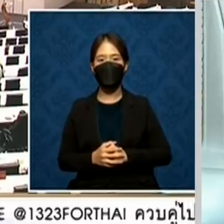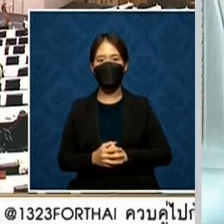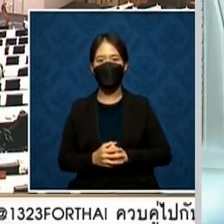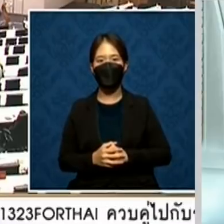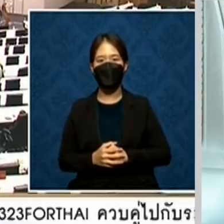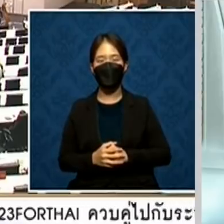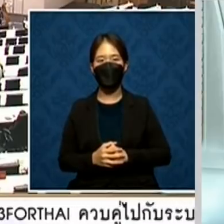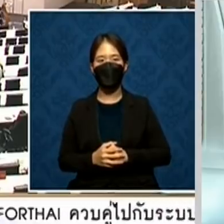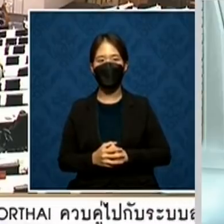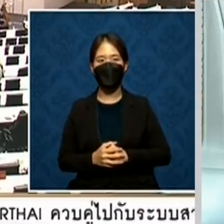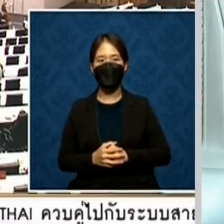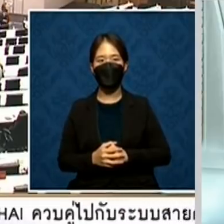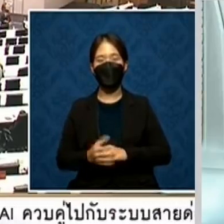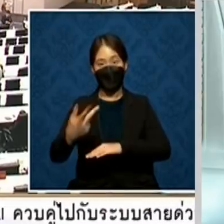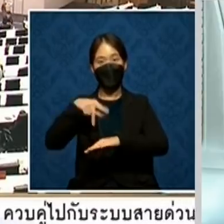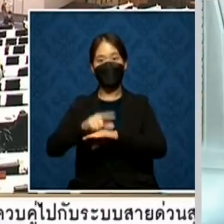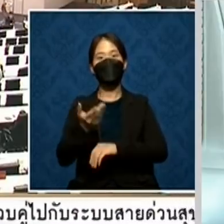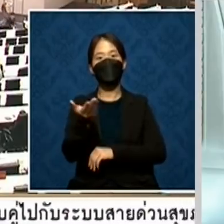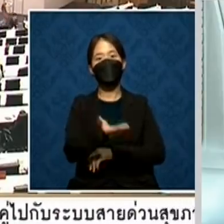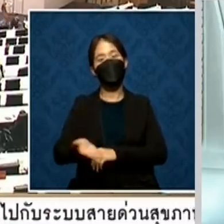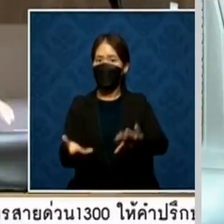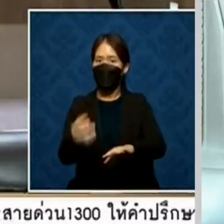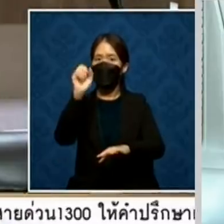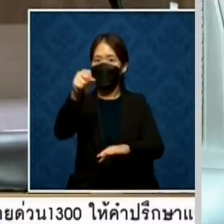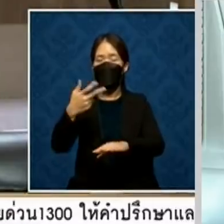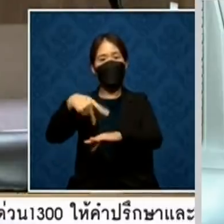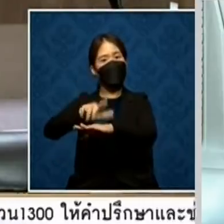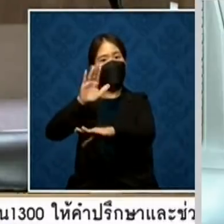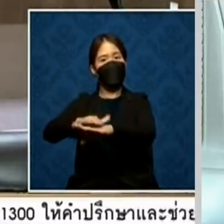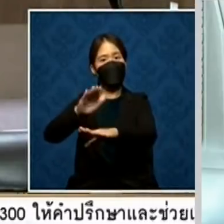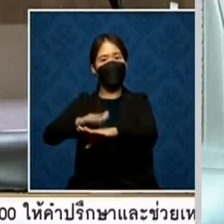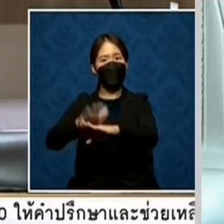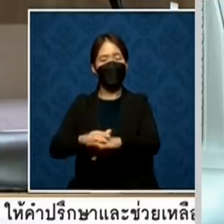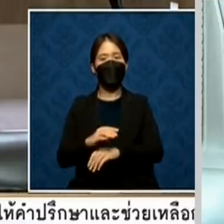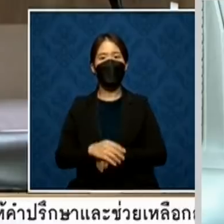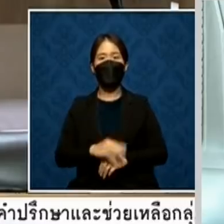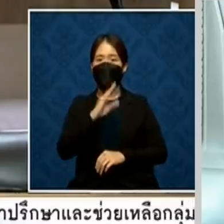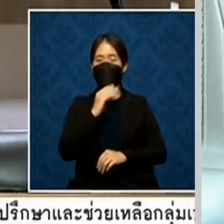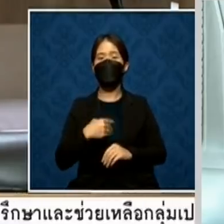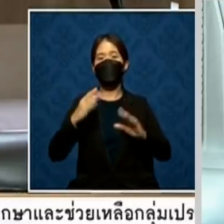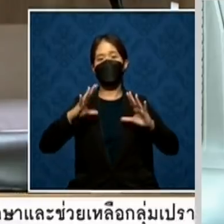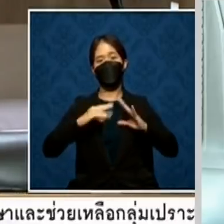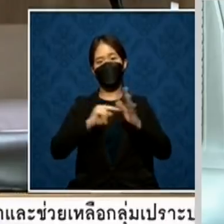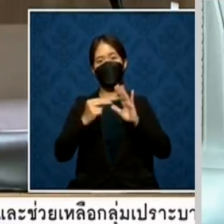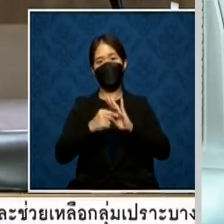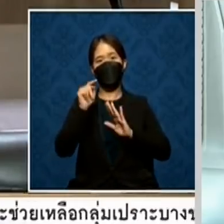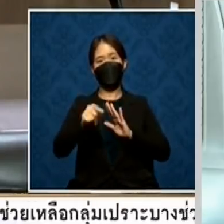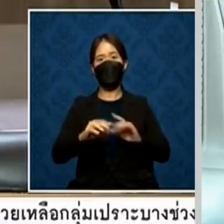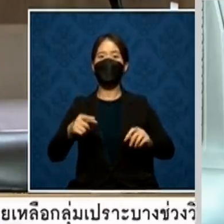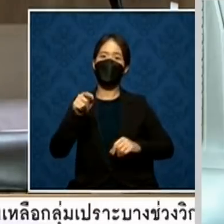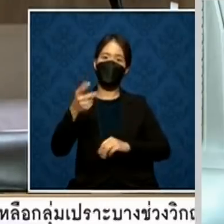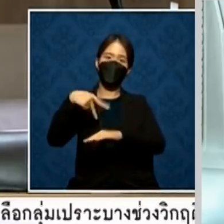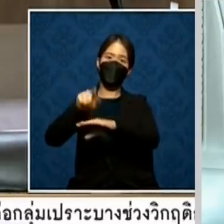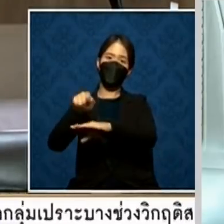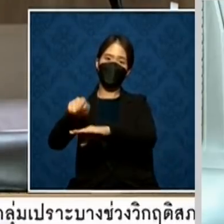ายฝั่งทะเลไทยนะคะคุณชวนหลีกภัยประธานสภาผู้แทนราษฎรเนี่ยสั่งให้ตรวจสอบองค์ประชุมก่อนที่จะมีการลงมติรับทราบรายงานแต่องค์ประชุมนับ